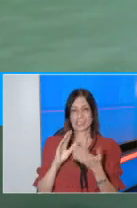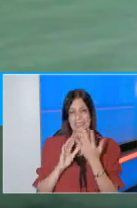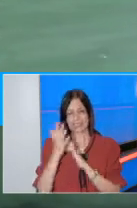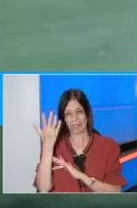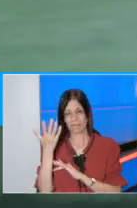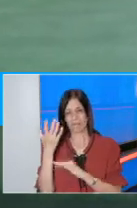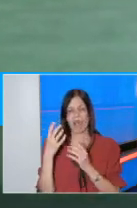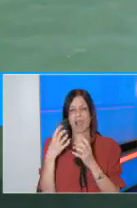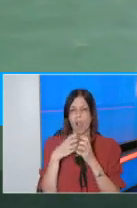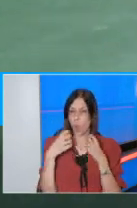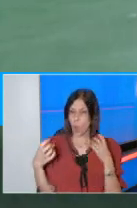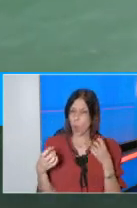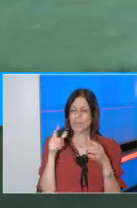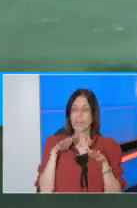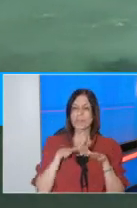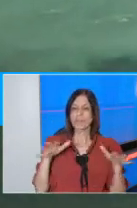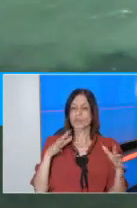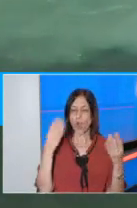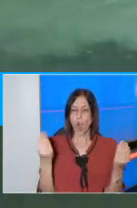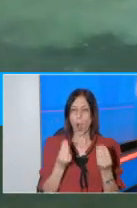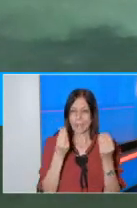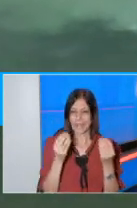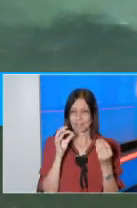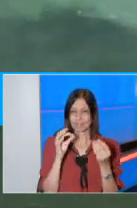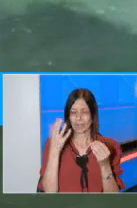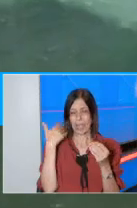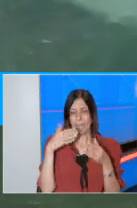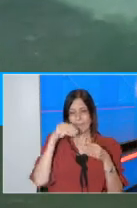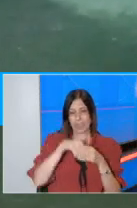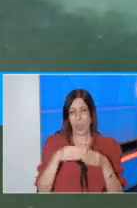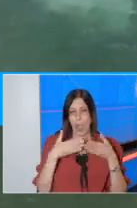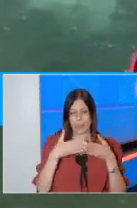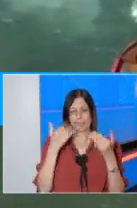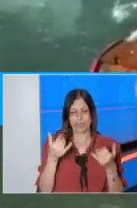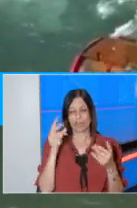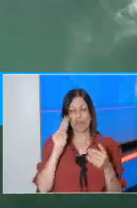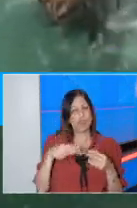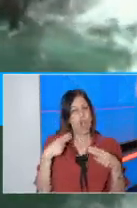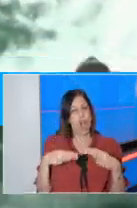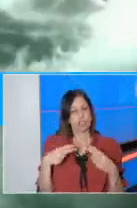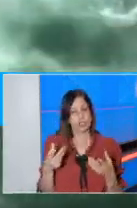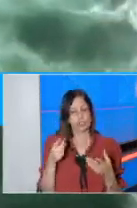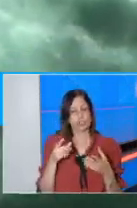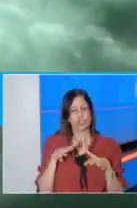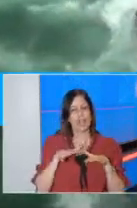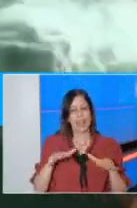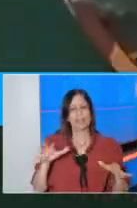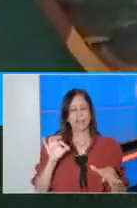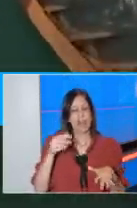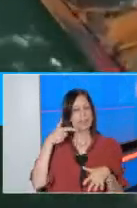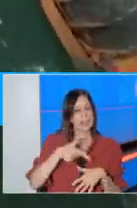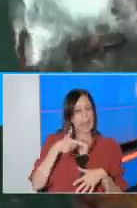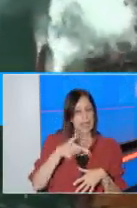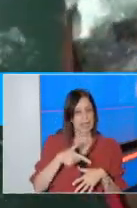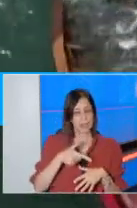הארוכה ואת ההתפזרות של החומרים מהמכליות, וכרגע יש חשש גם לדליפת דלק לפי